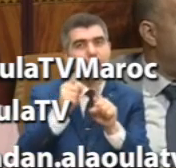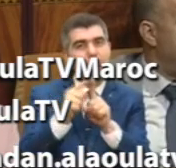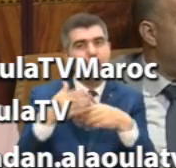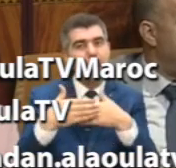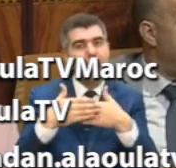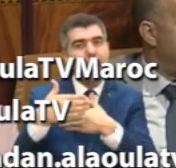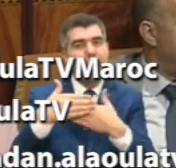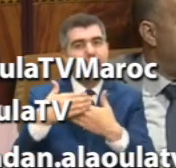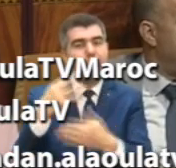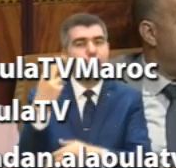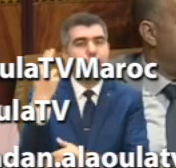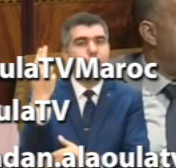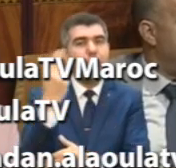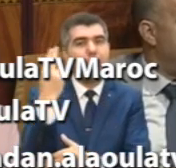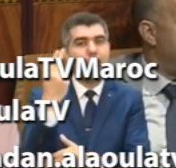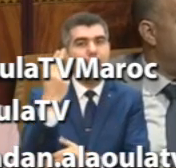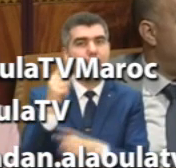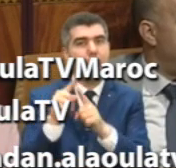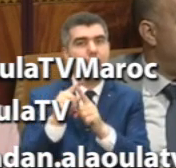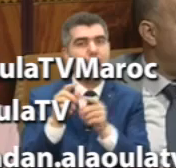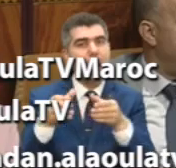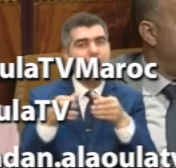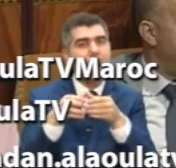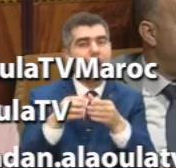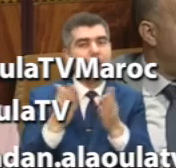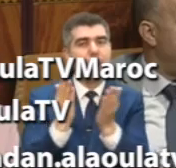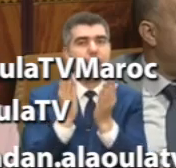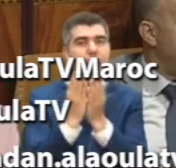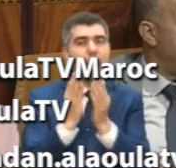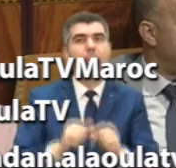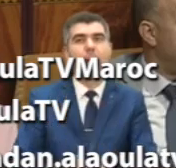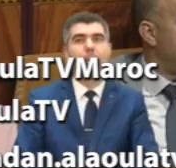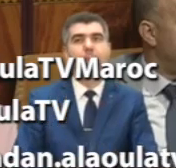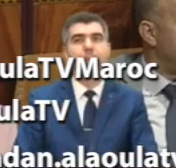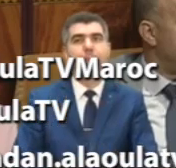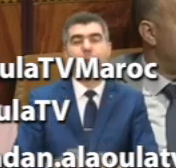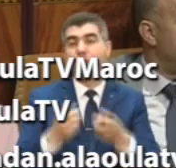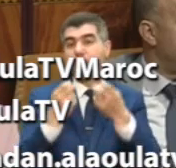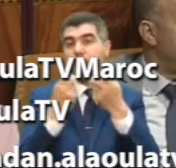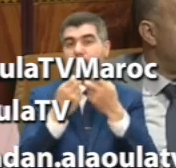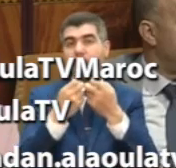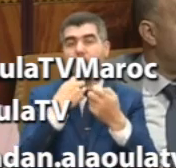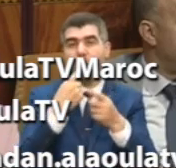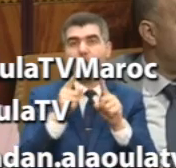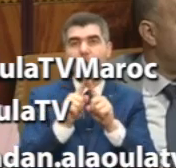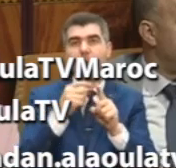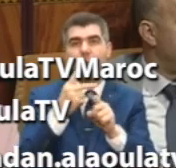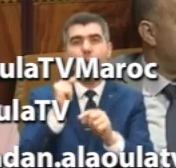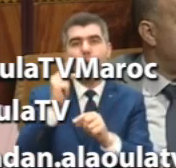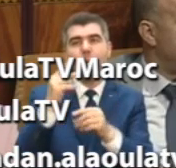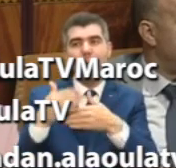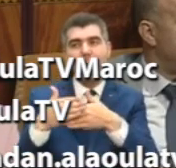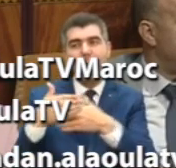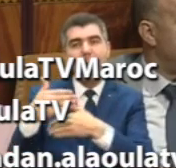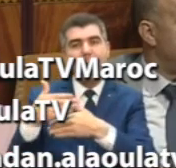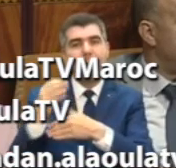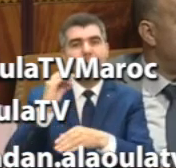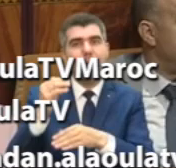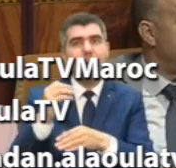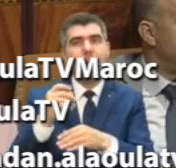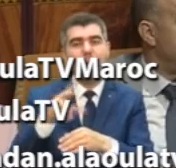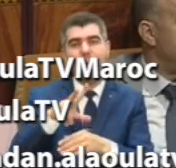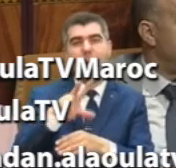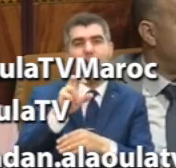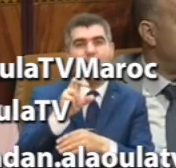فضاء الجامعة من الطلبة؟ ودلت المثال ديال الفقيه بن صالح لأن تنعرف هذيك